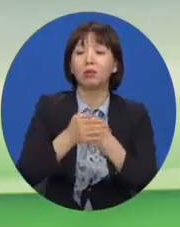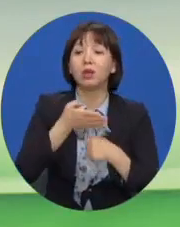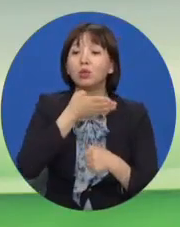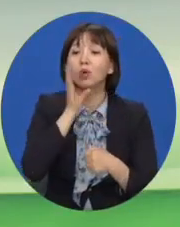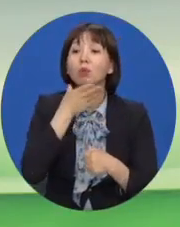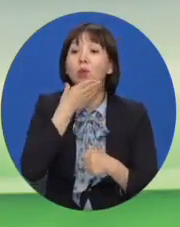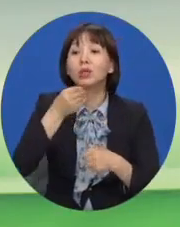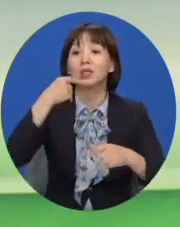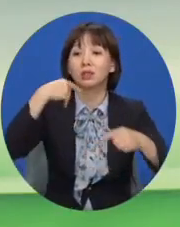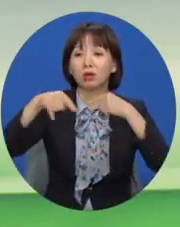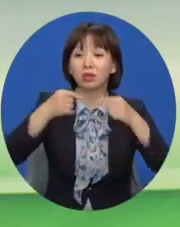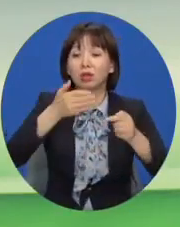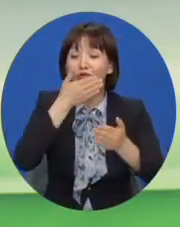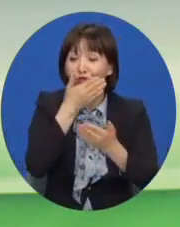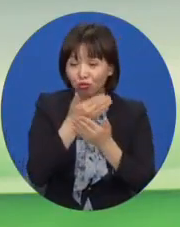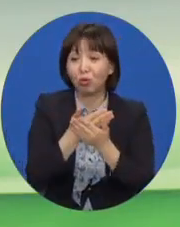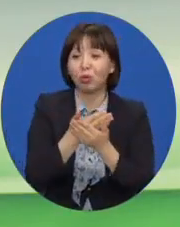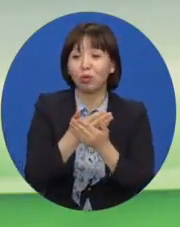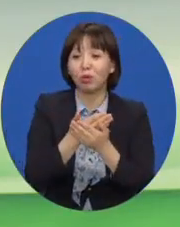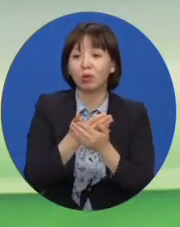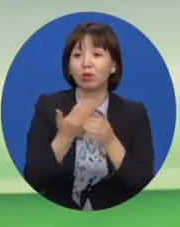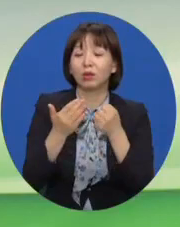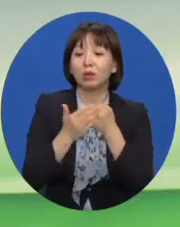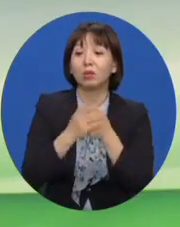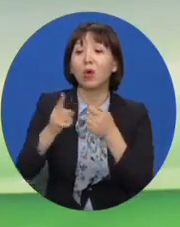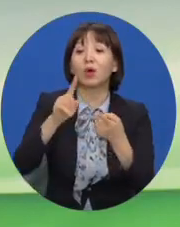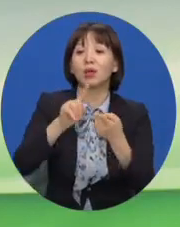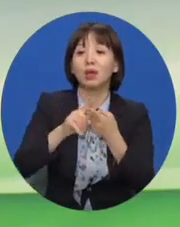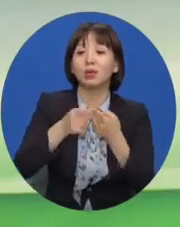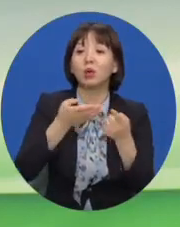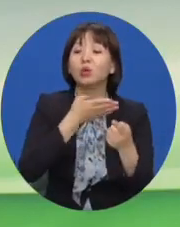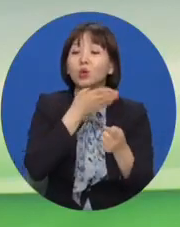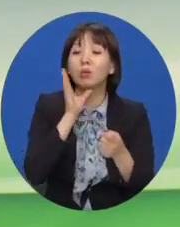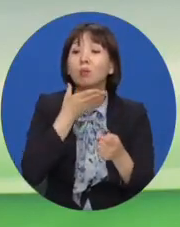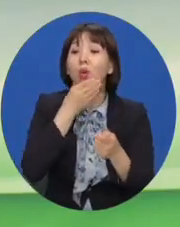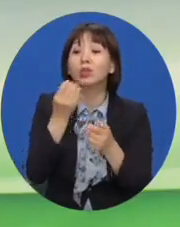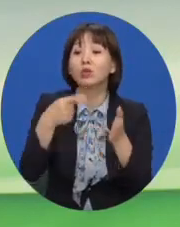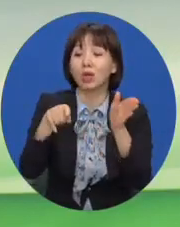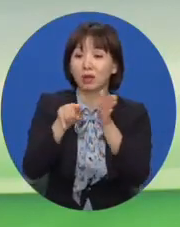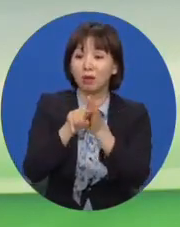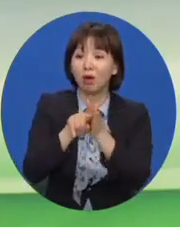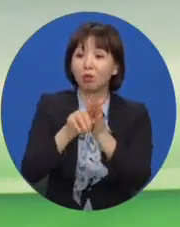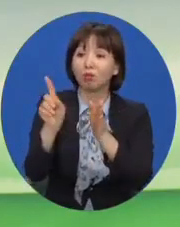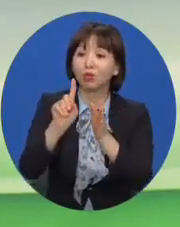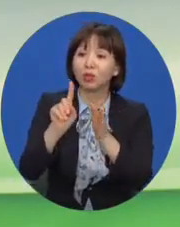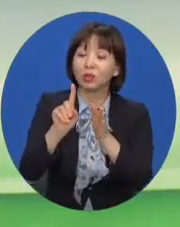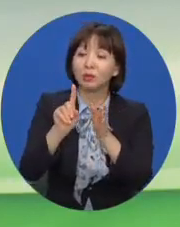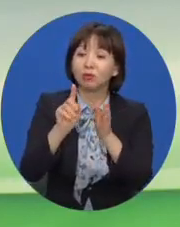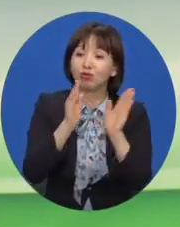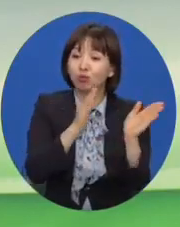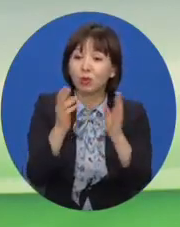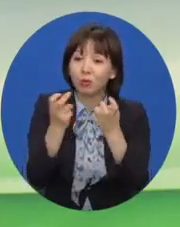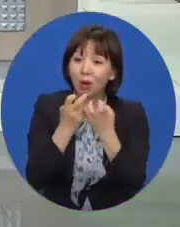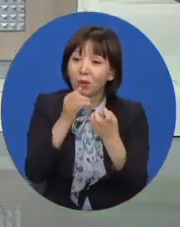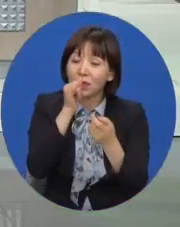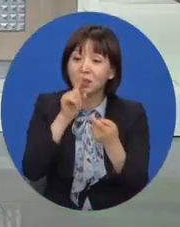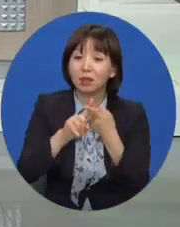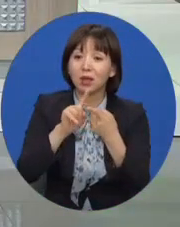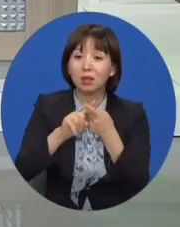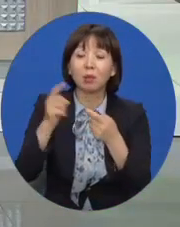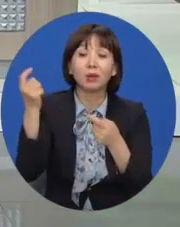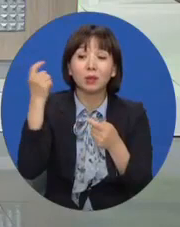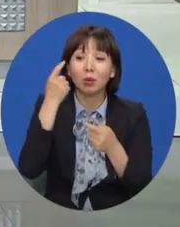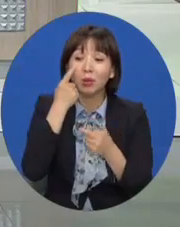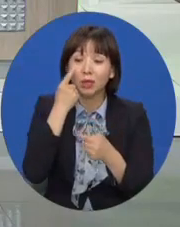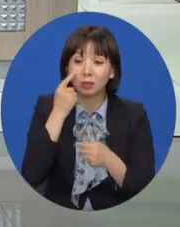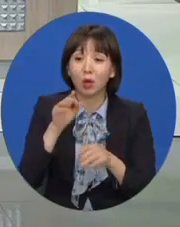정책이 굉장히 또 중요한 분야가 될 텐데요. 이에 대해서 노년층의 복지를 위해서 어떤 대처 방안들 갖고 계신지 들어보도록